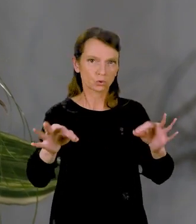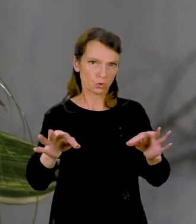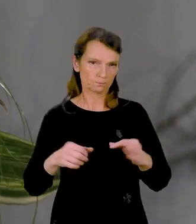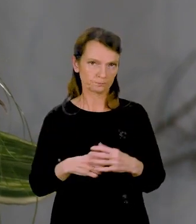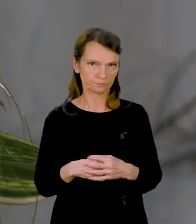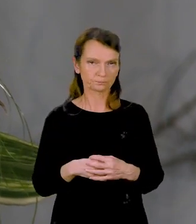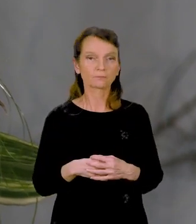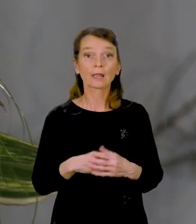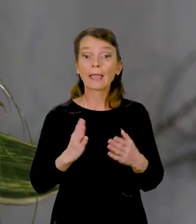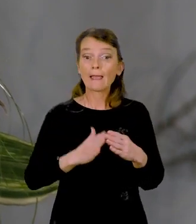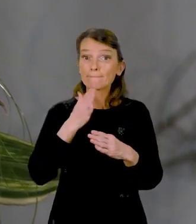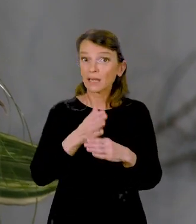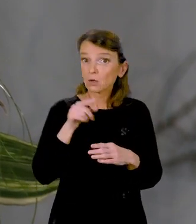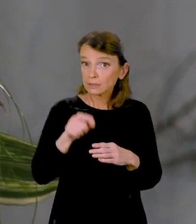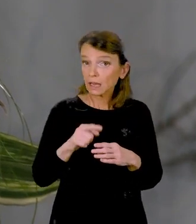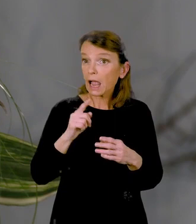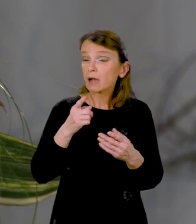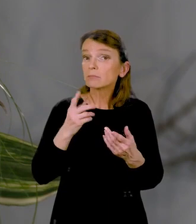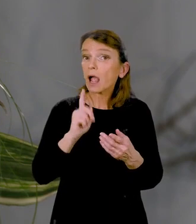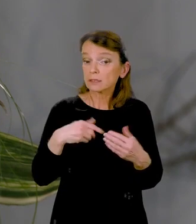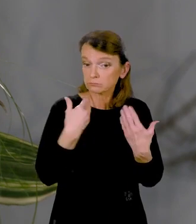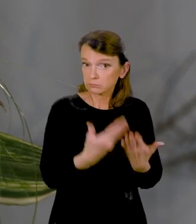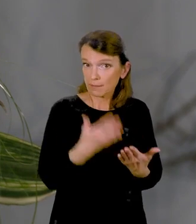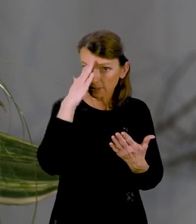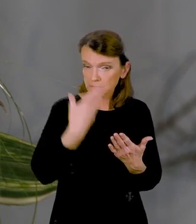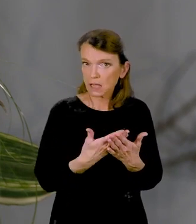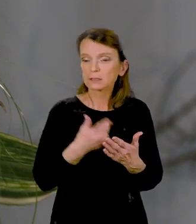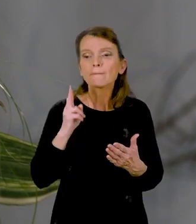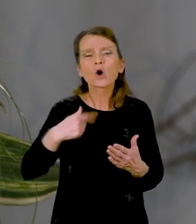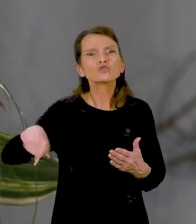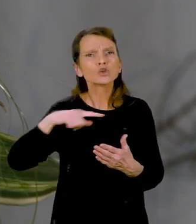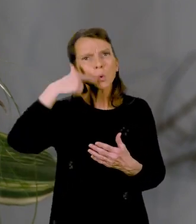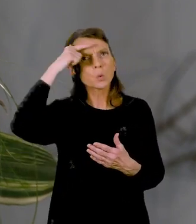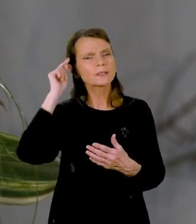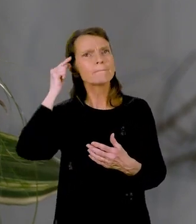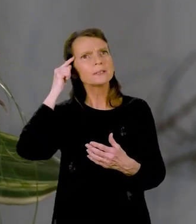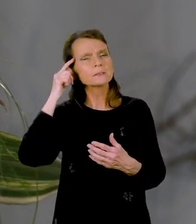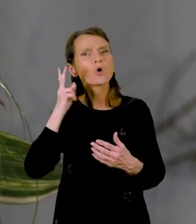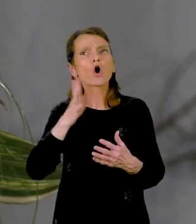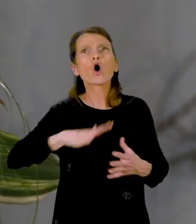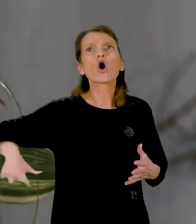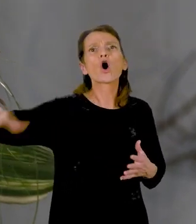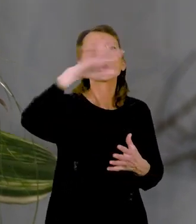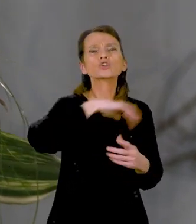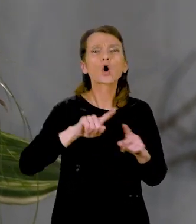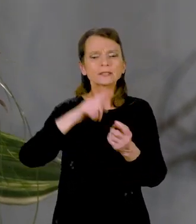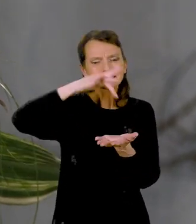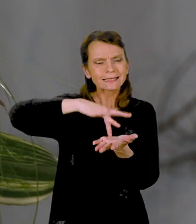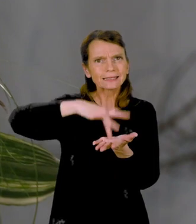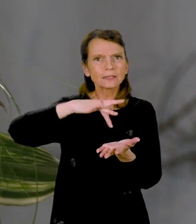Preko tistega, kar priznanje nagrajuje, Kočevci mislimo Kočevsko kot središče, kot žarišče misli.